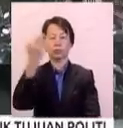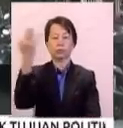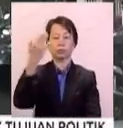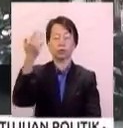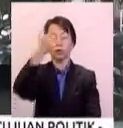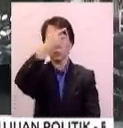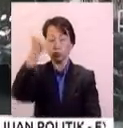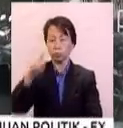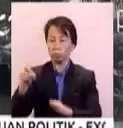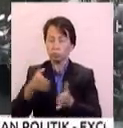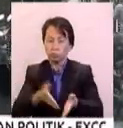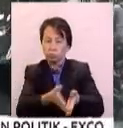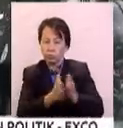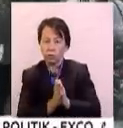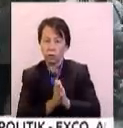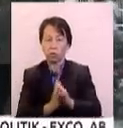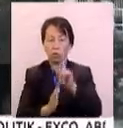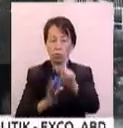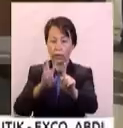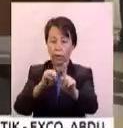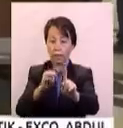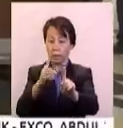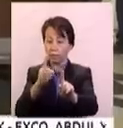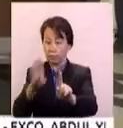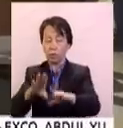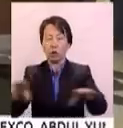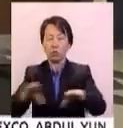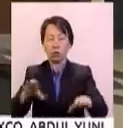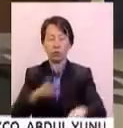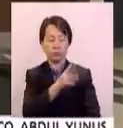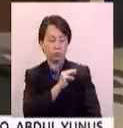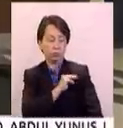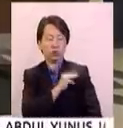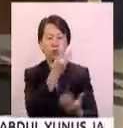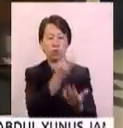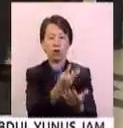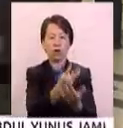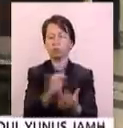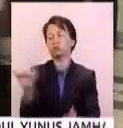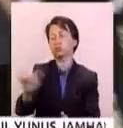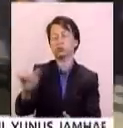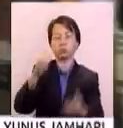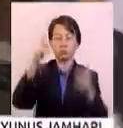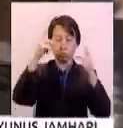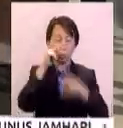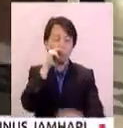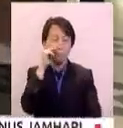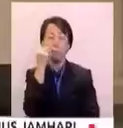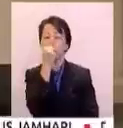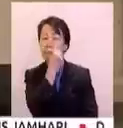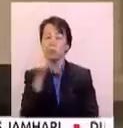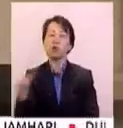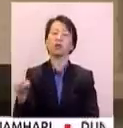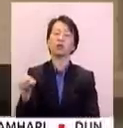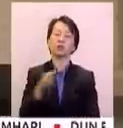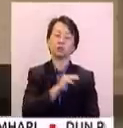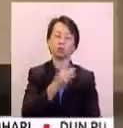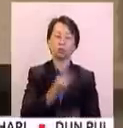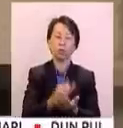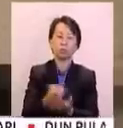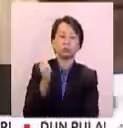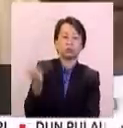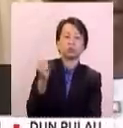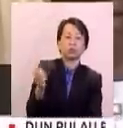Ini kerana permohonan oleh 1MDB itu dibuat kepada Menteri Keuangan yang juga Perdana Menteri ketika itu iaitu Datuk Seri Najib